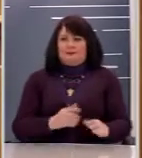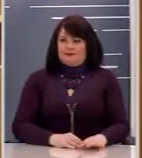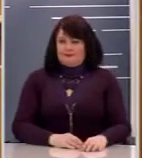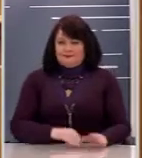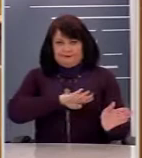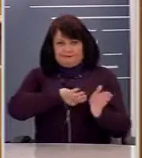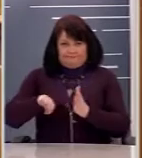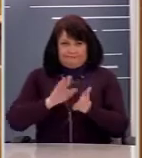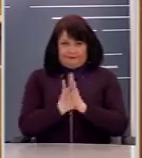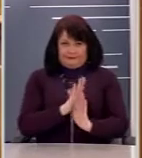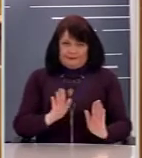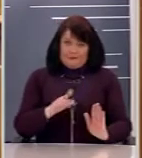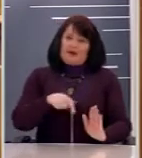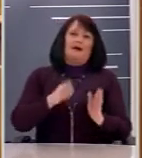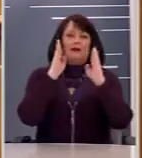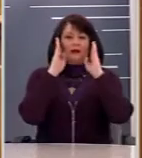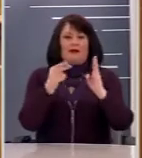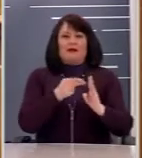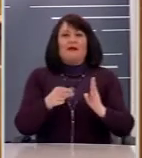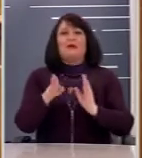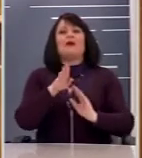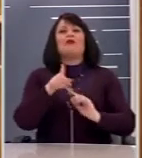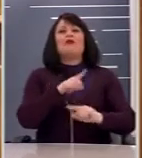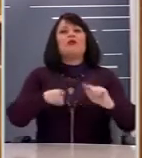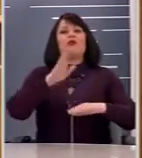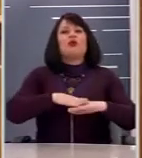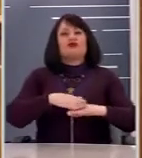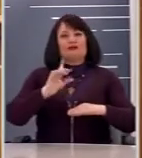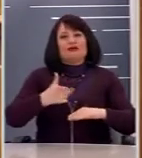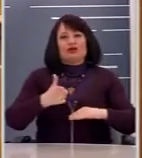μας. Ποιος χρεοκόπησε την Ελλάδα.